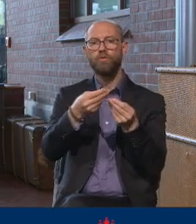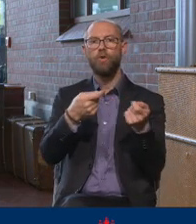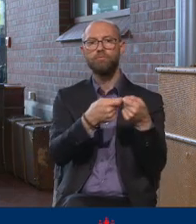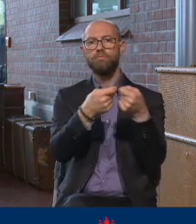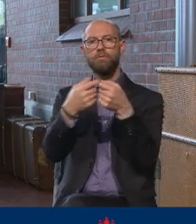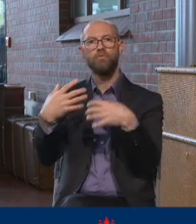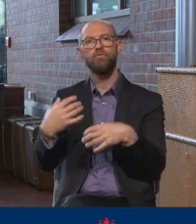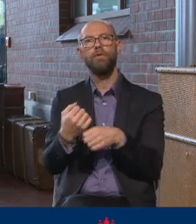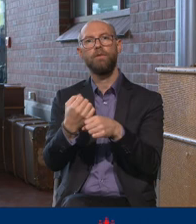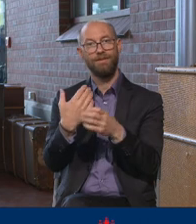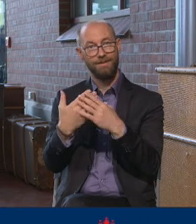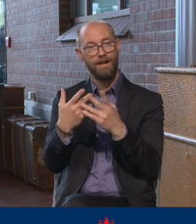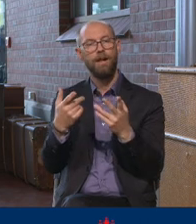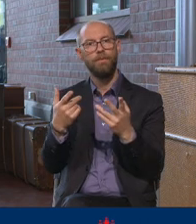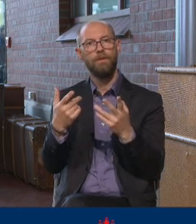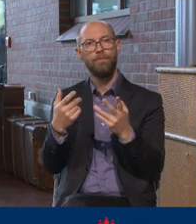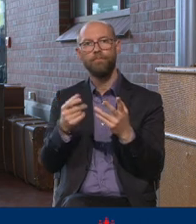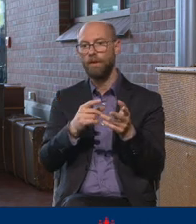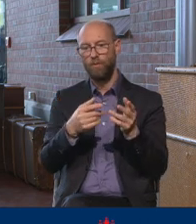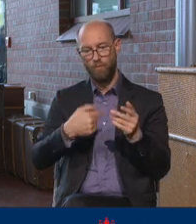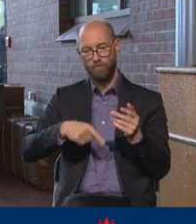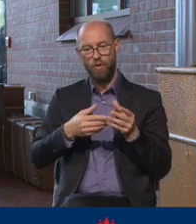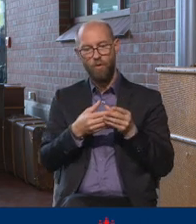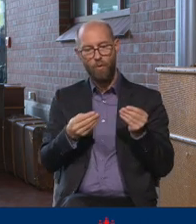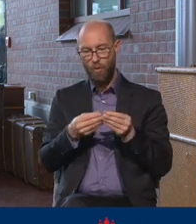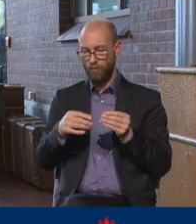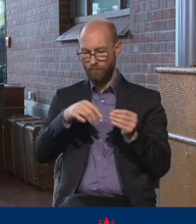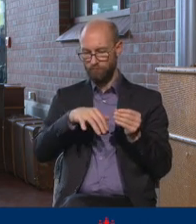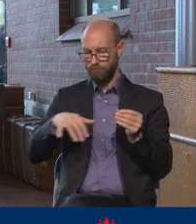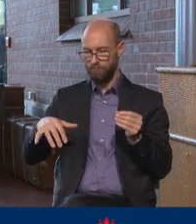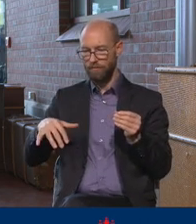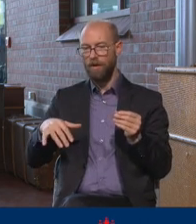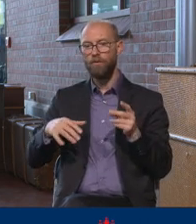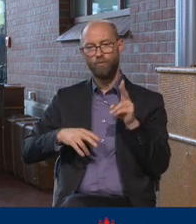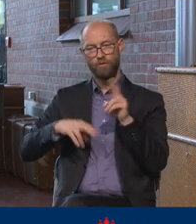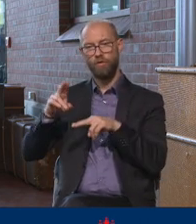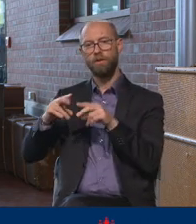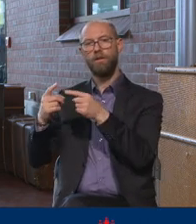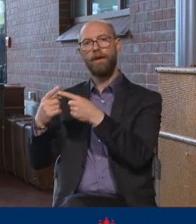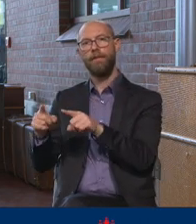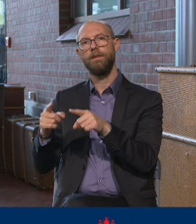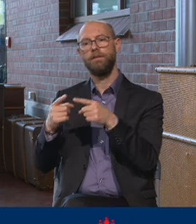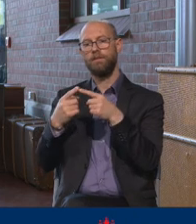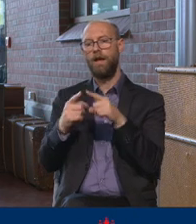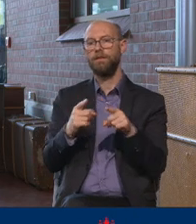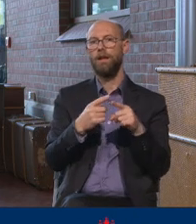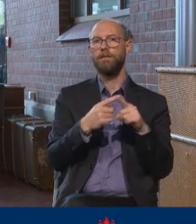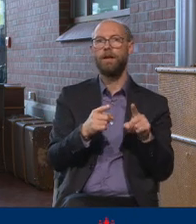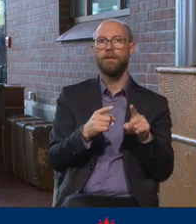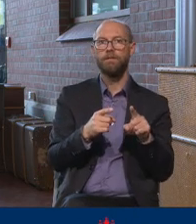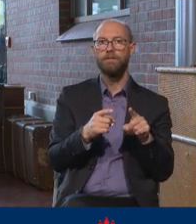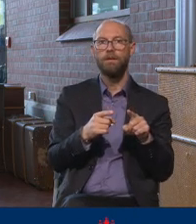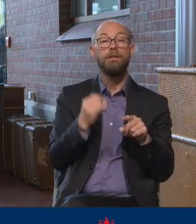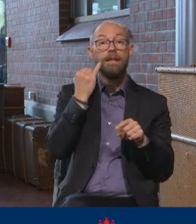später auch sehen dass die lösungen für die jeweiligen orte sehr unterschiedlich sind die gene sind aus den orten